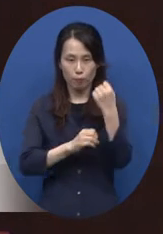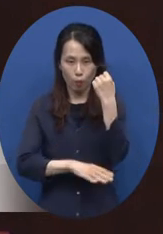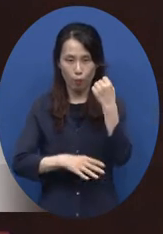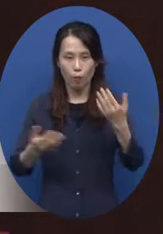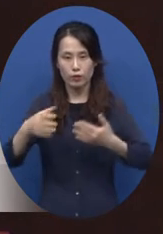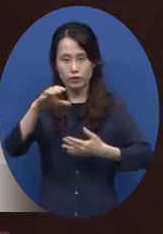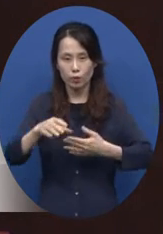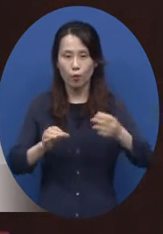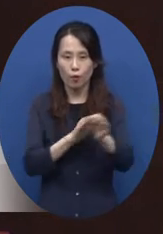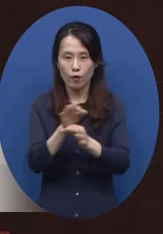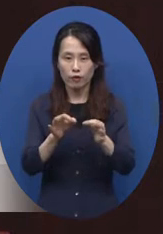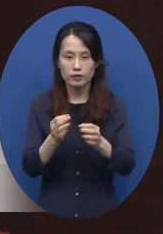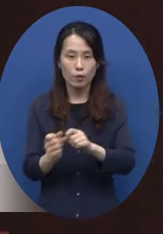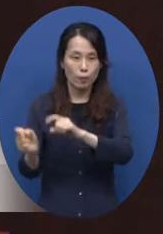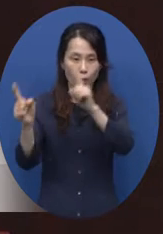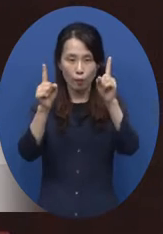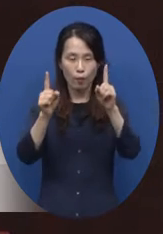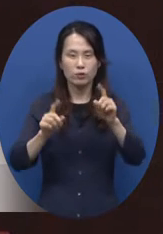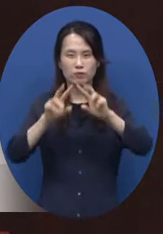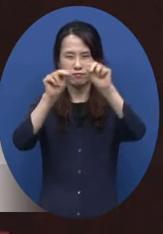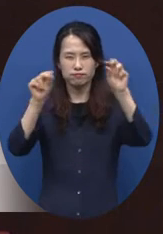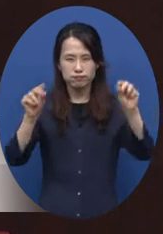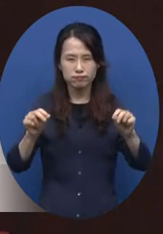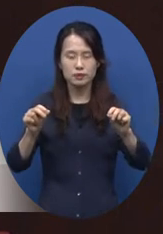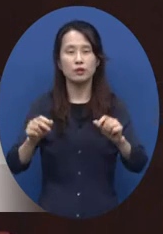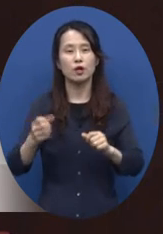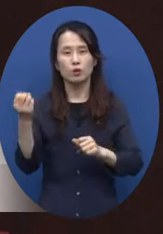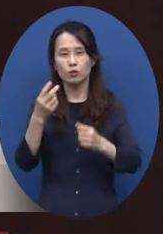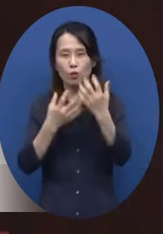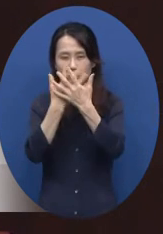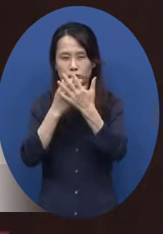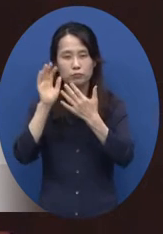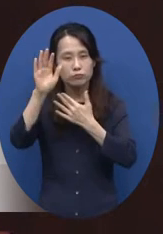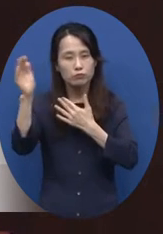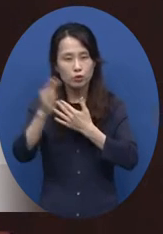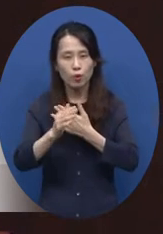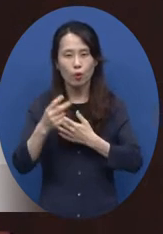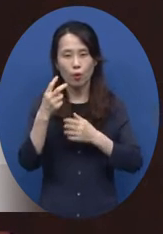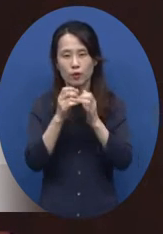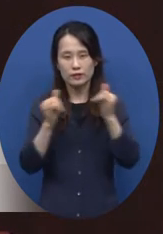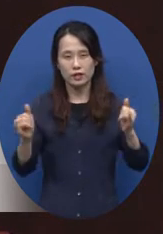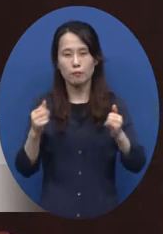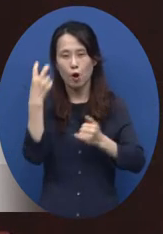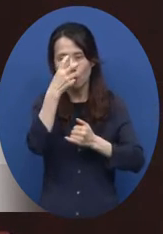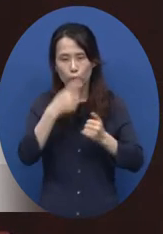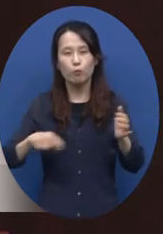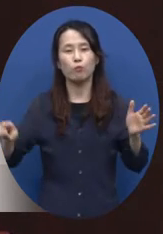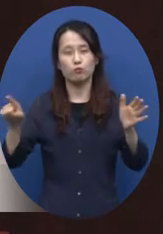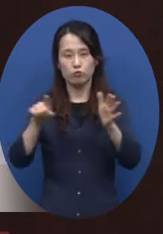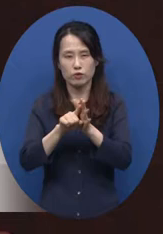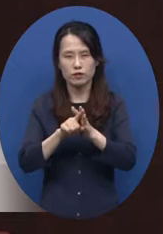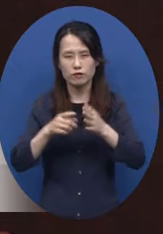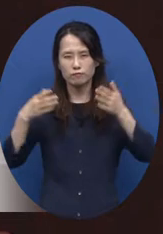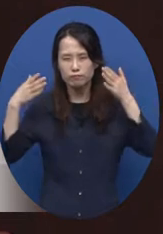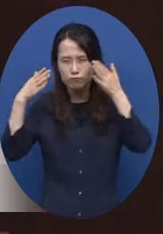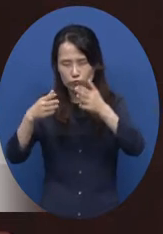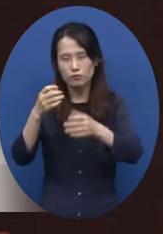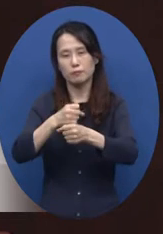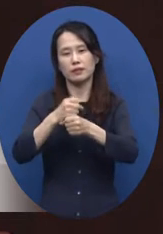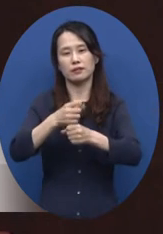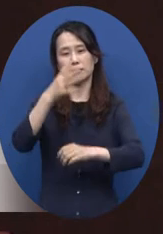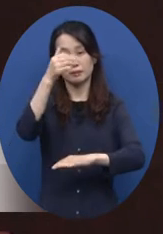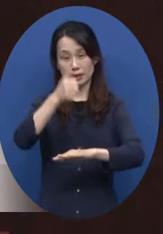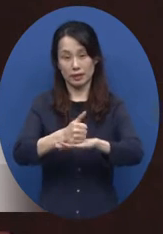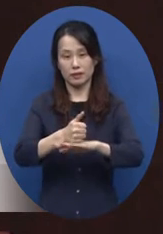등 민생 경제를 살리고 미세먼지와 보라 칠한 미래 로부터 범인들을 보호하기 위해서 심혈을 기울여 만들어낸